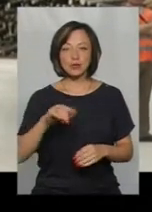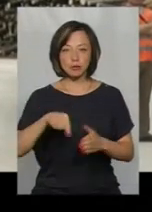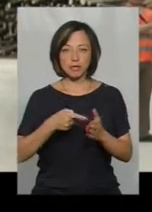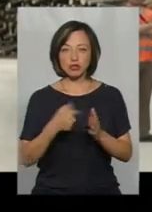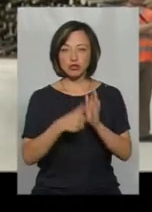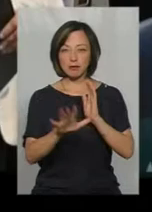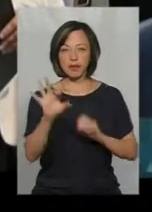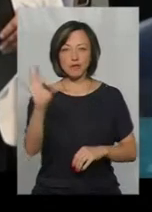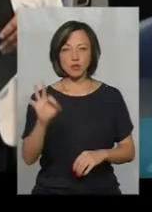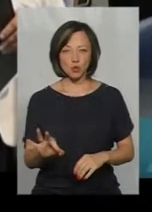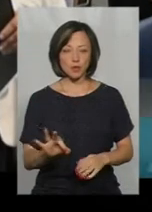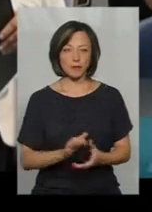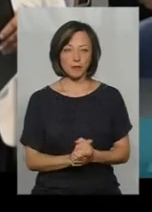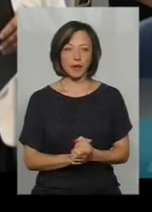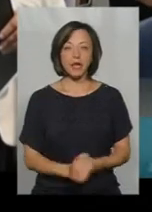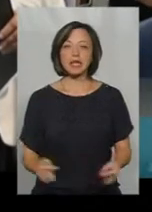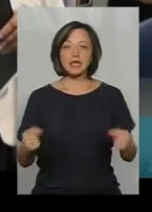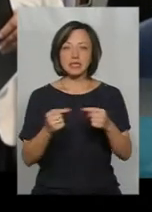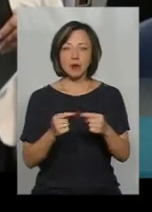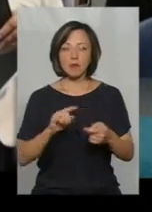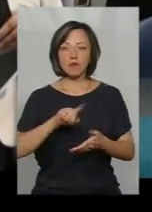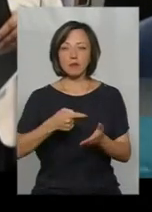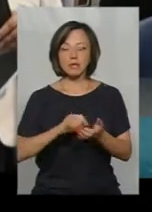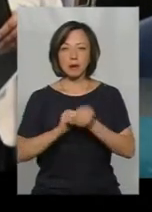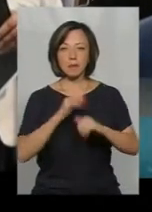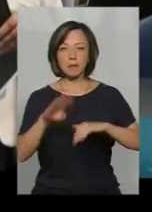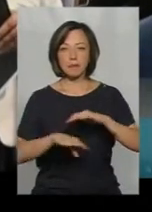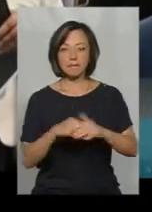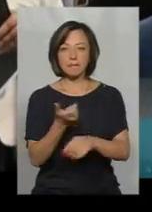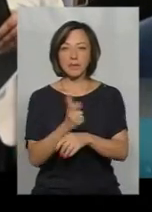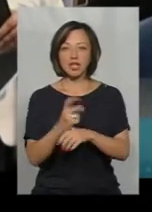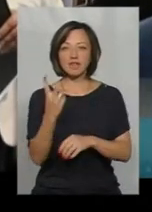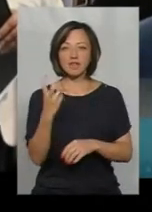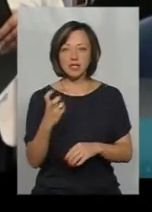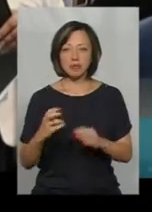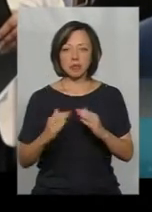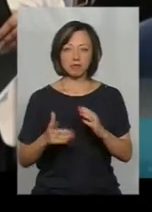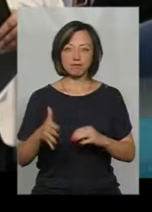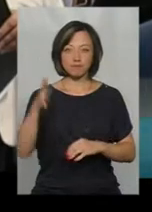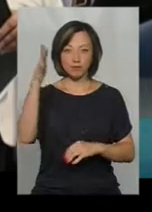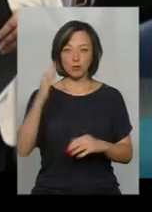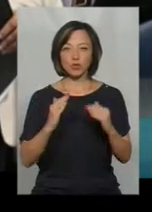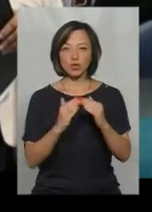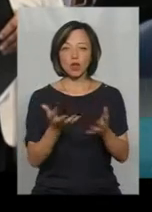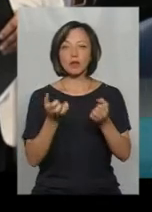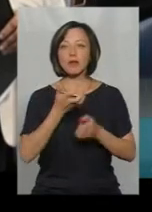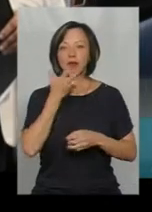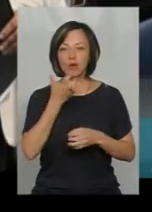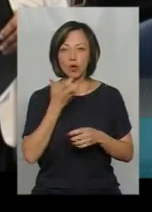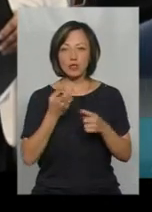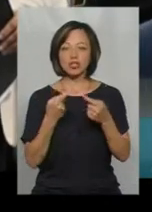65%. Саме в місті Кам'янці більше ніж 200 багатоповерхових будинків будуть отримувати тепло саме з